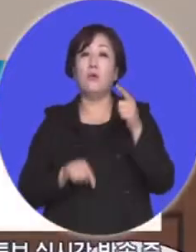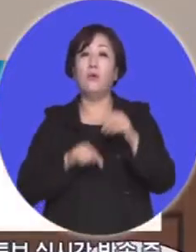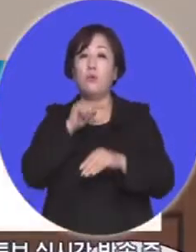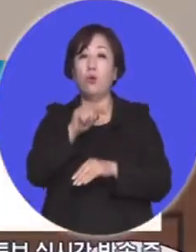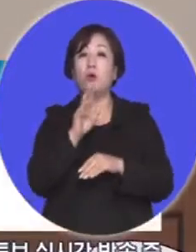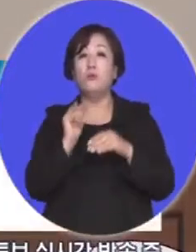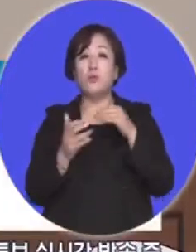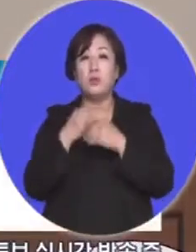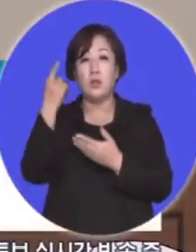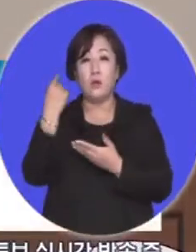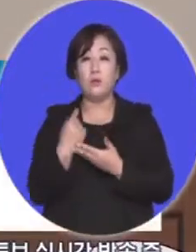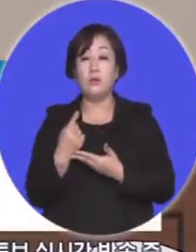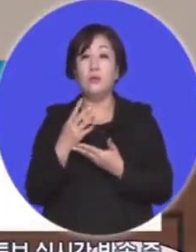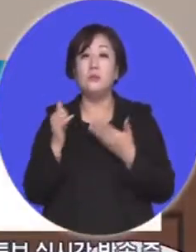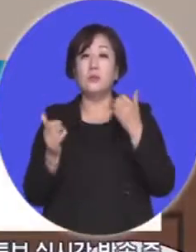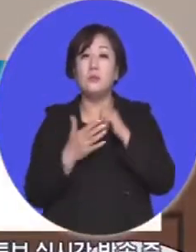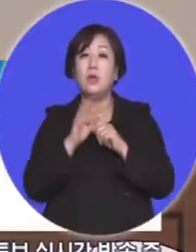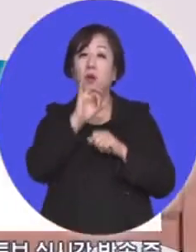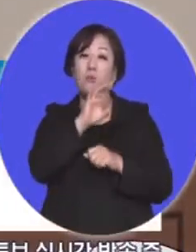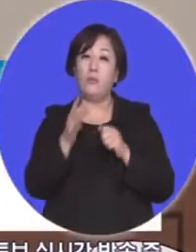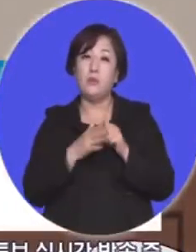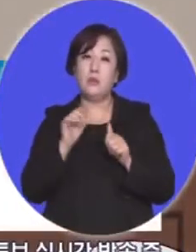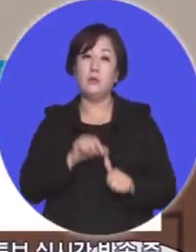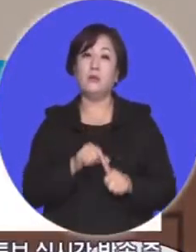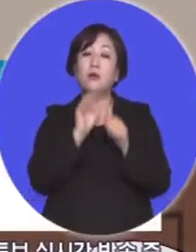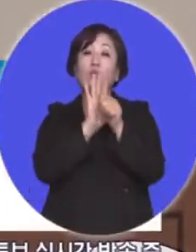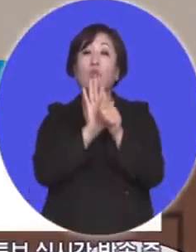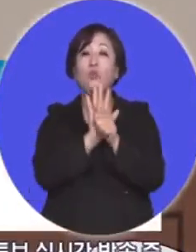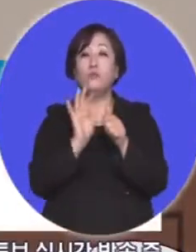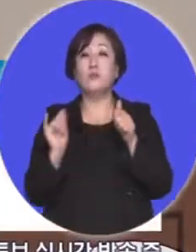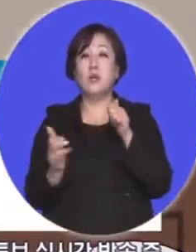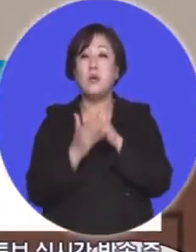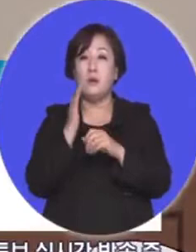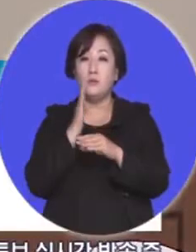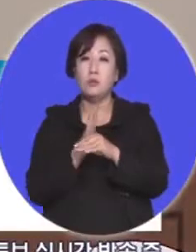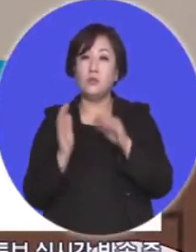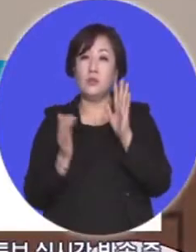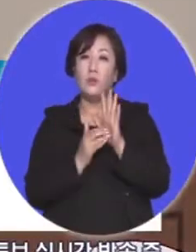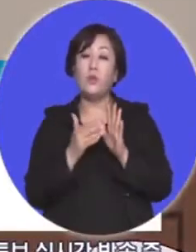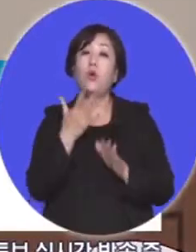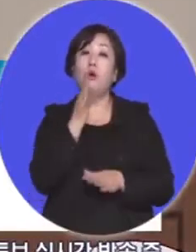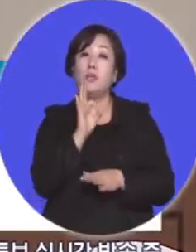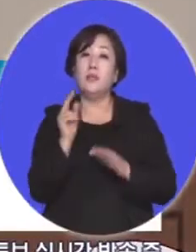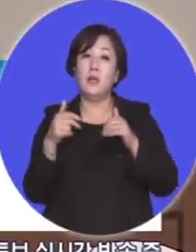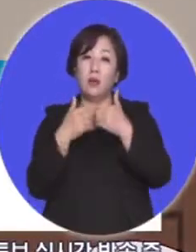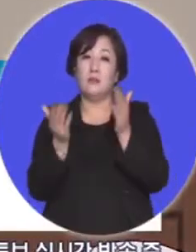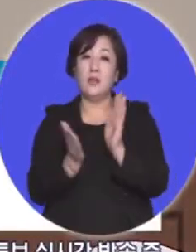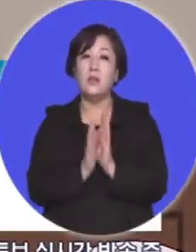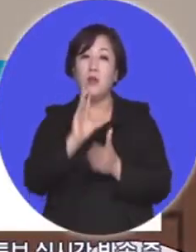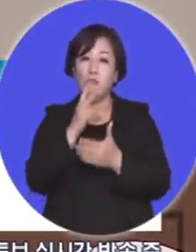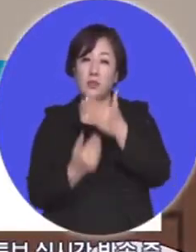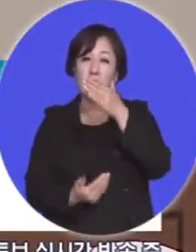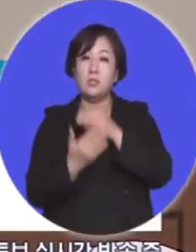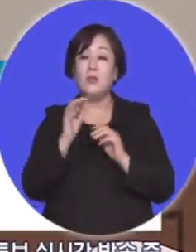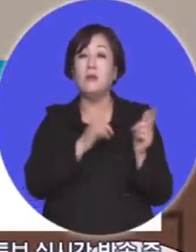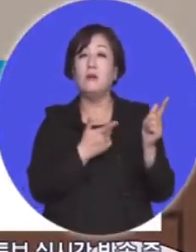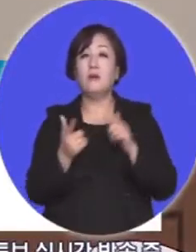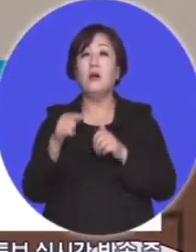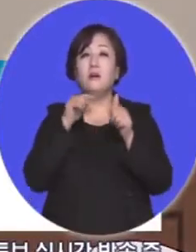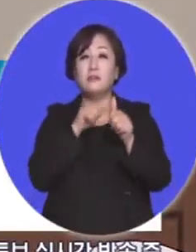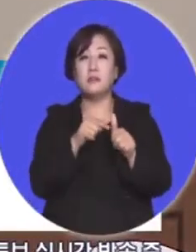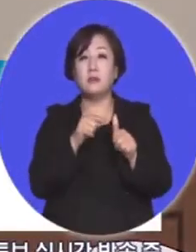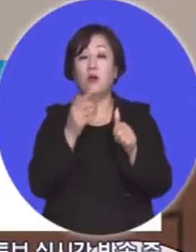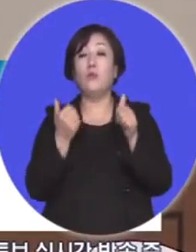인사가 전부 캠코더 인사다. 그래서 저희 야당에서 많은 문제점을 제기를 했습니다.